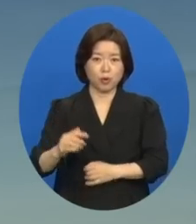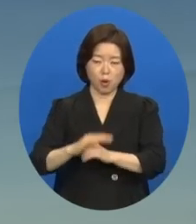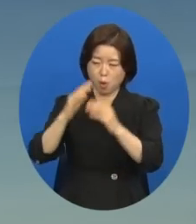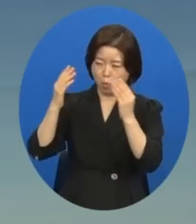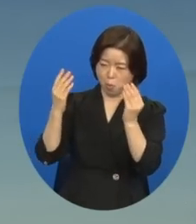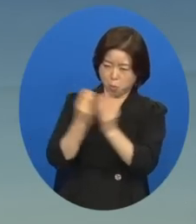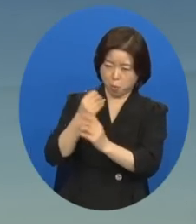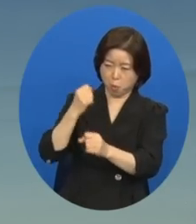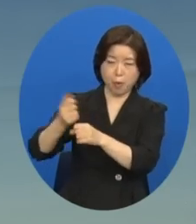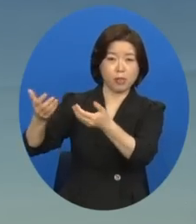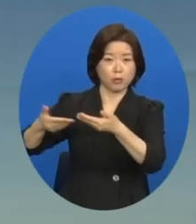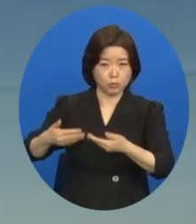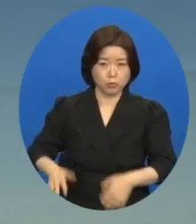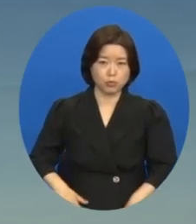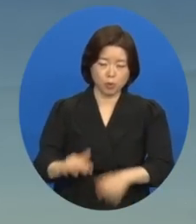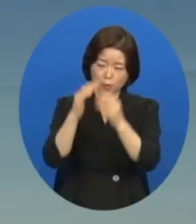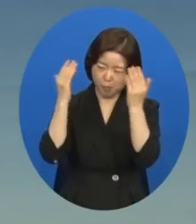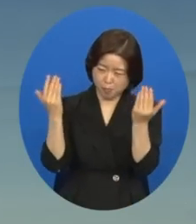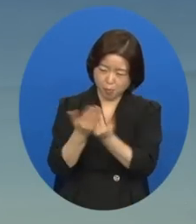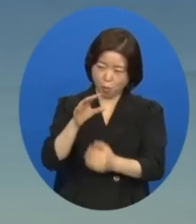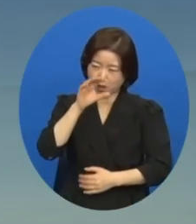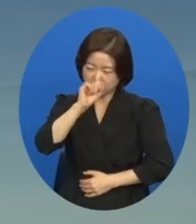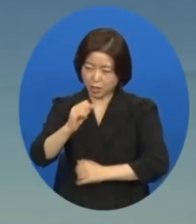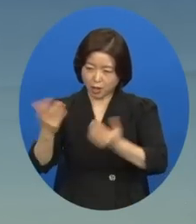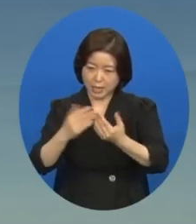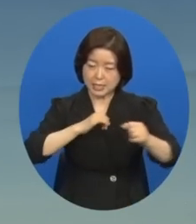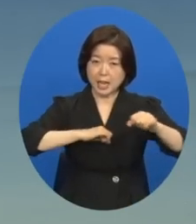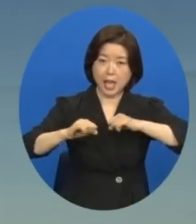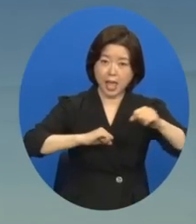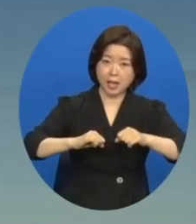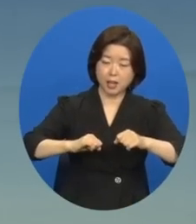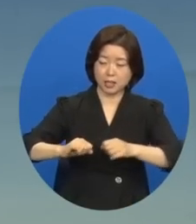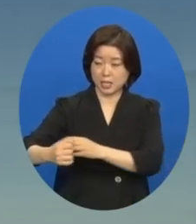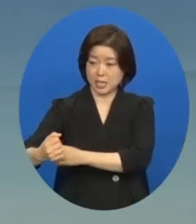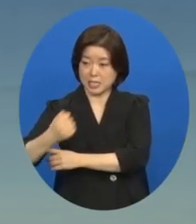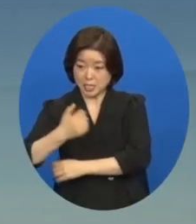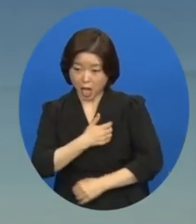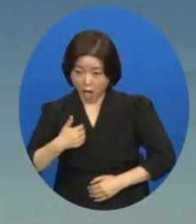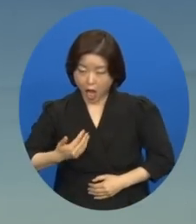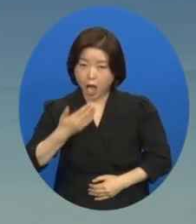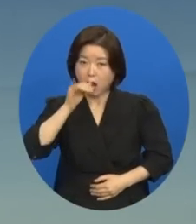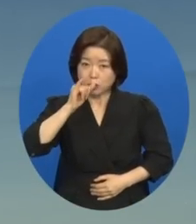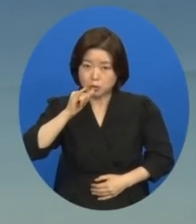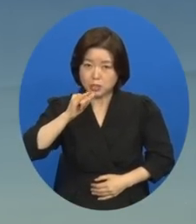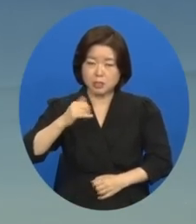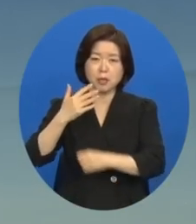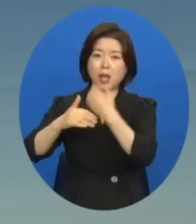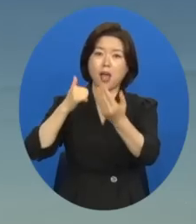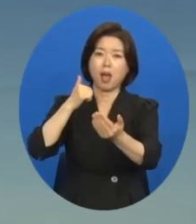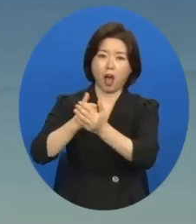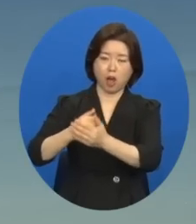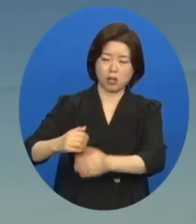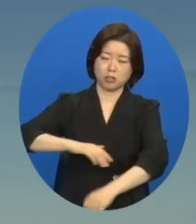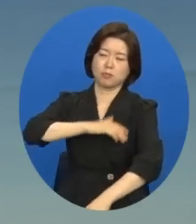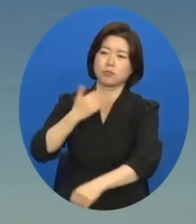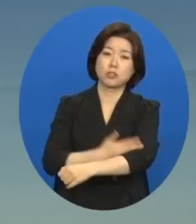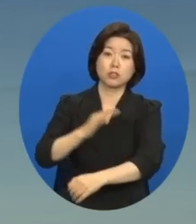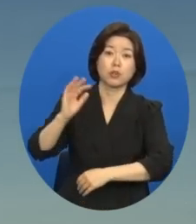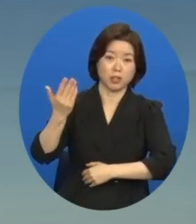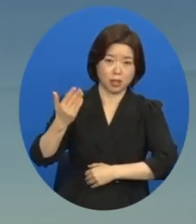온전케 만들고 모든 선한 일을 행하기에 능히 감당할 수 있게 하는 하나님의